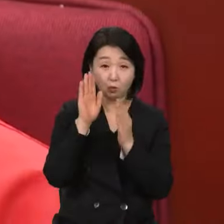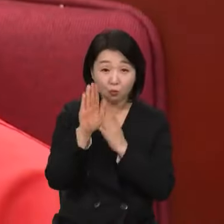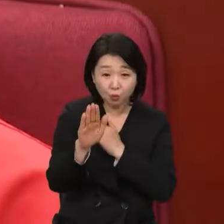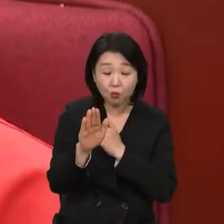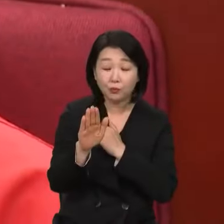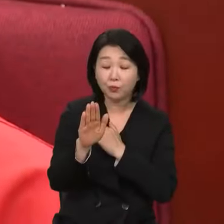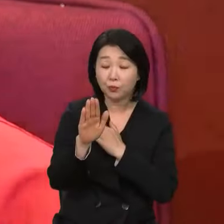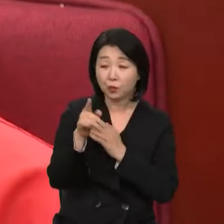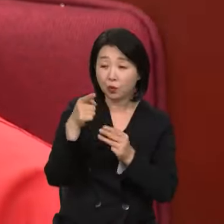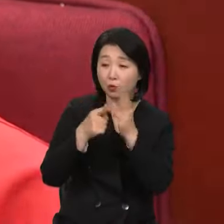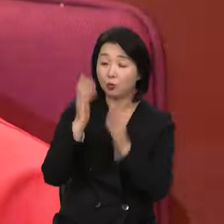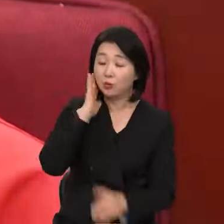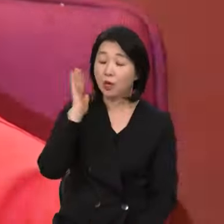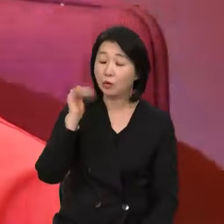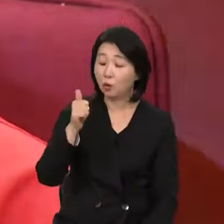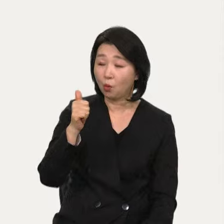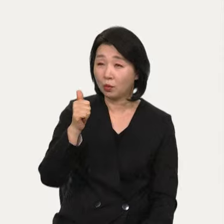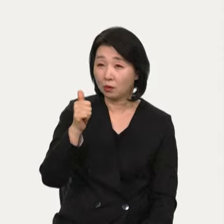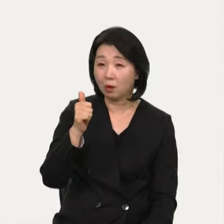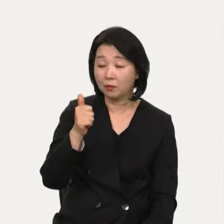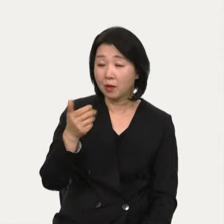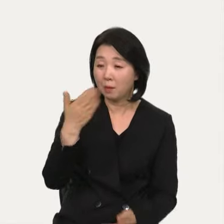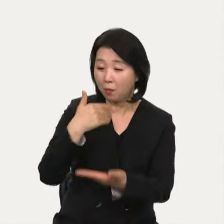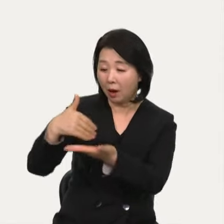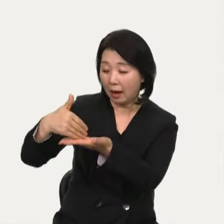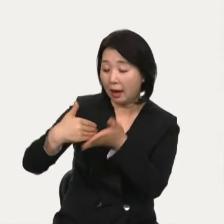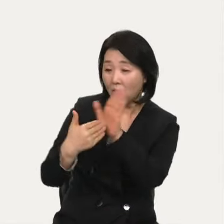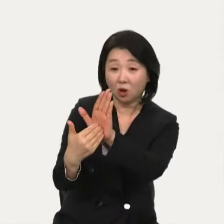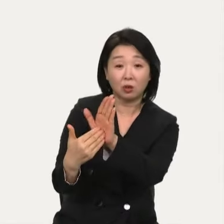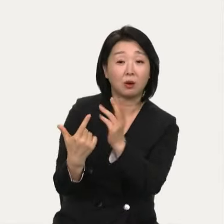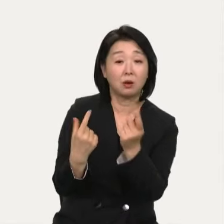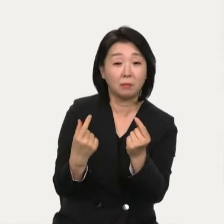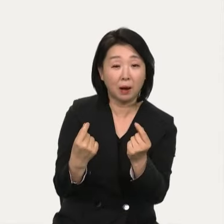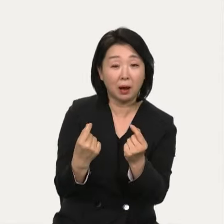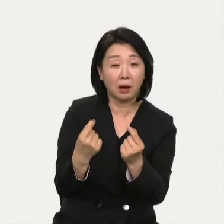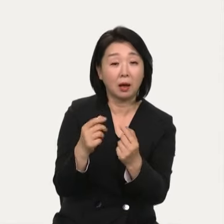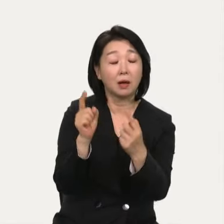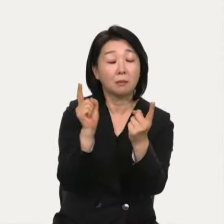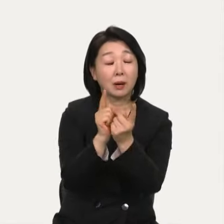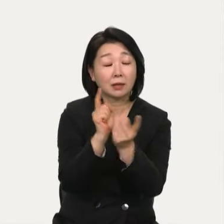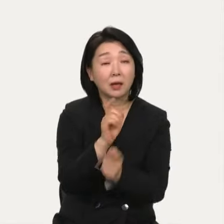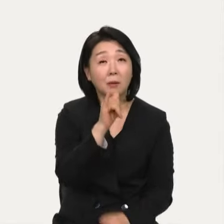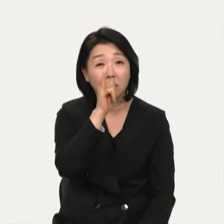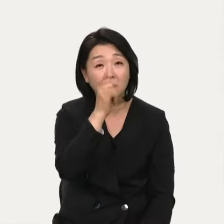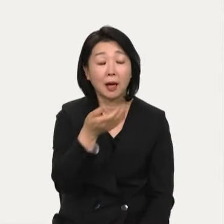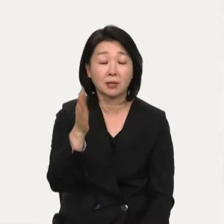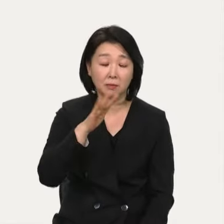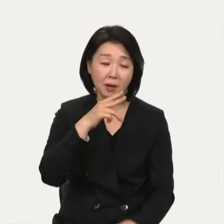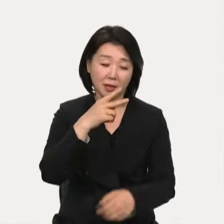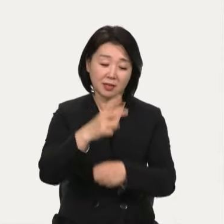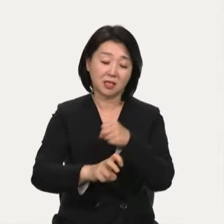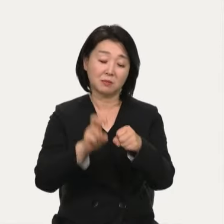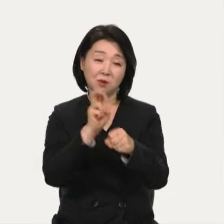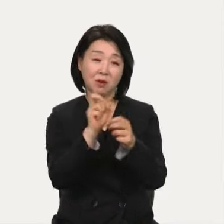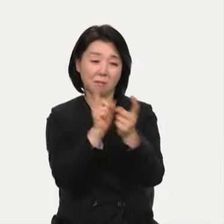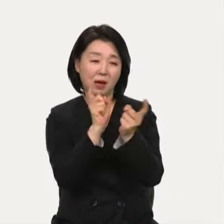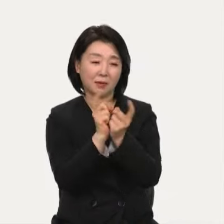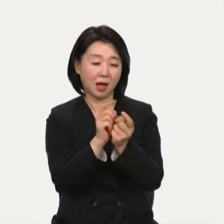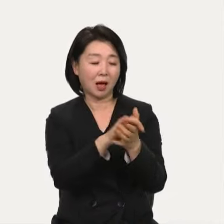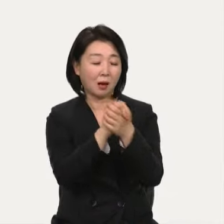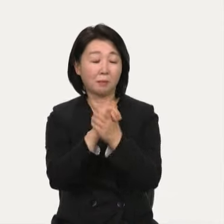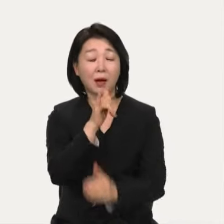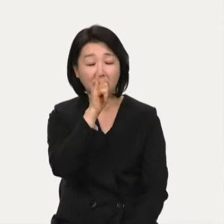제안을 거절했던 한 전 위원장과의 만남에 대해선 20년간의 교분을 강조하며 언제든지 만날